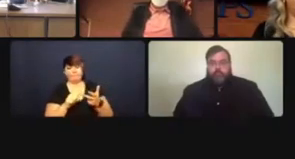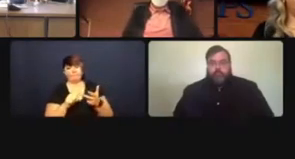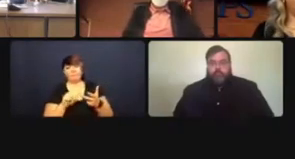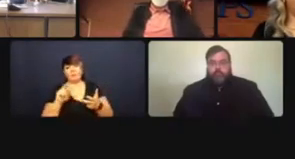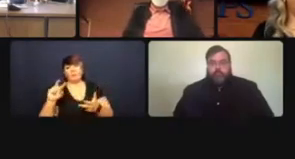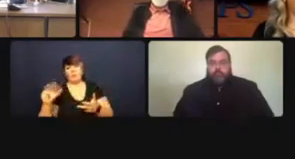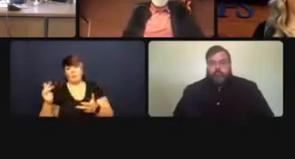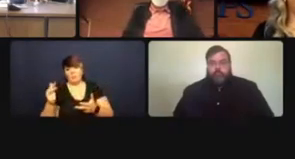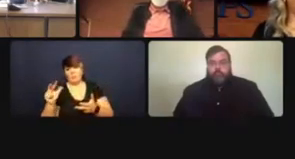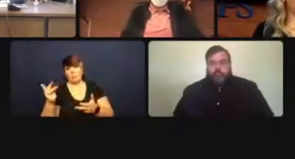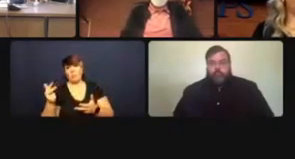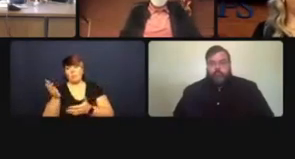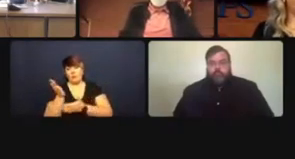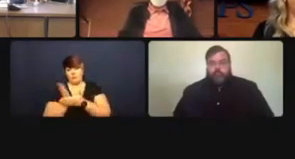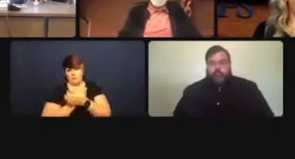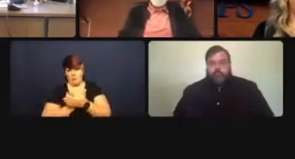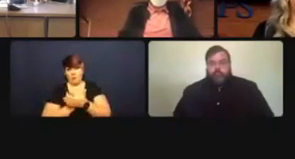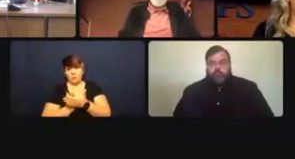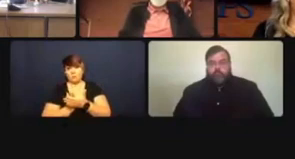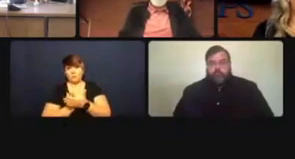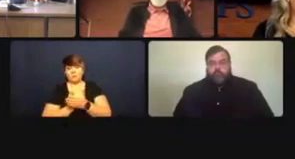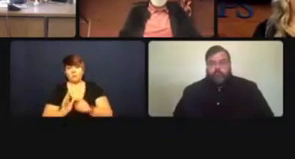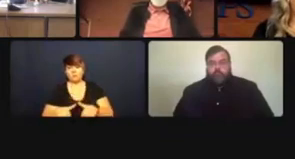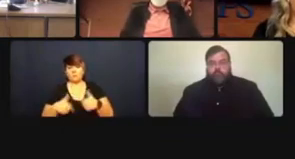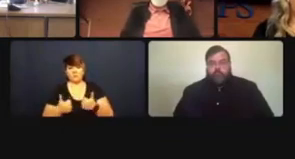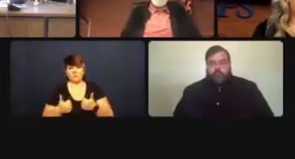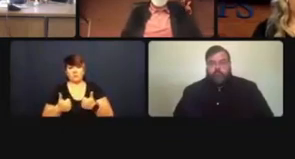kwa kina zaidi awamu ya tatu